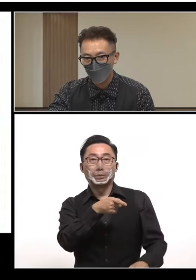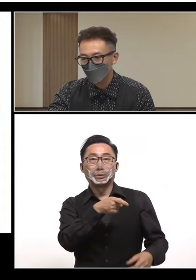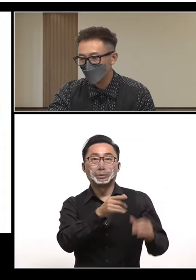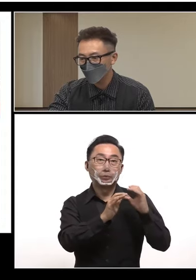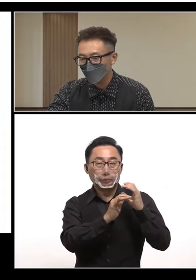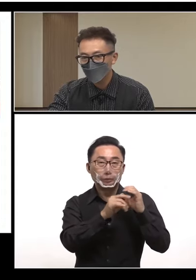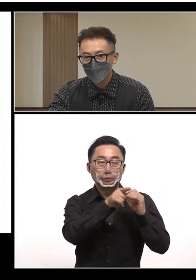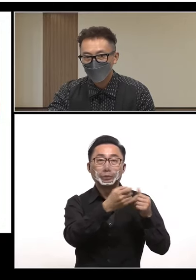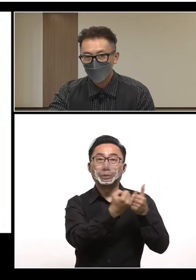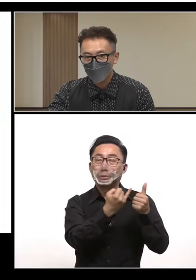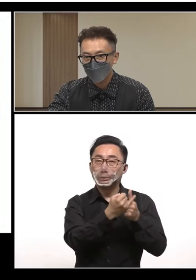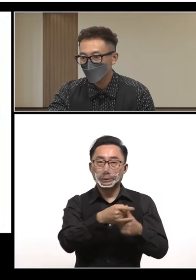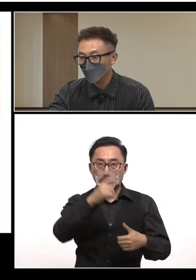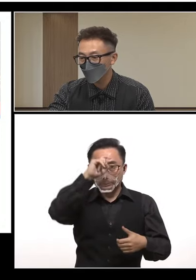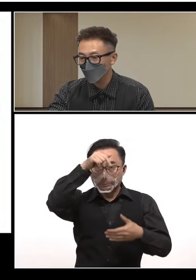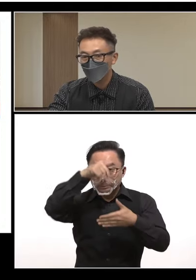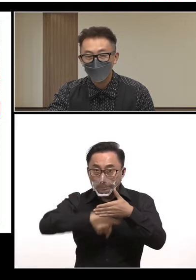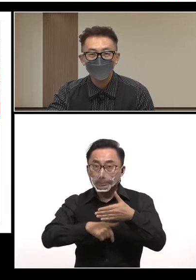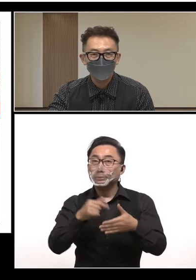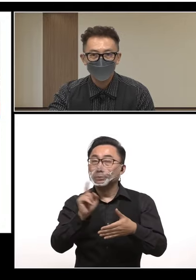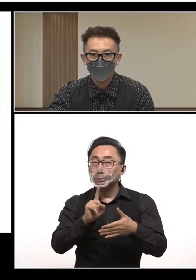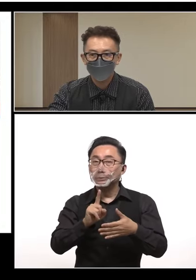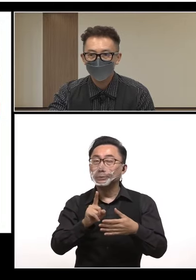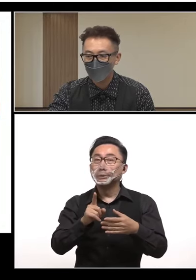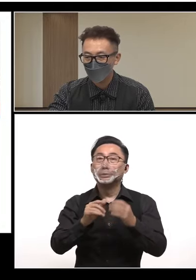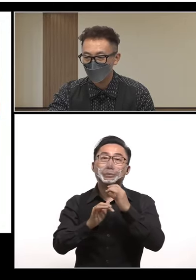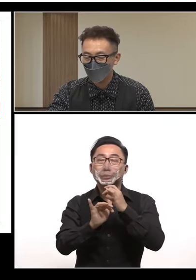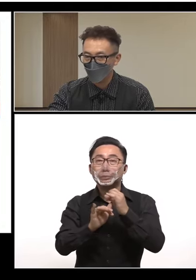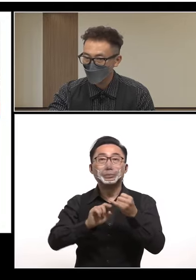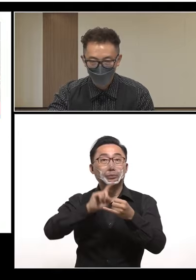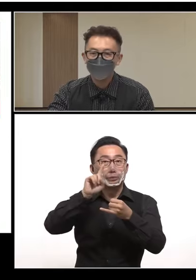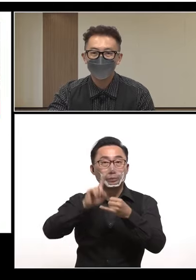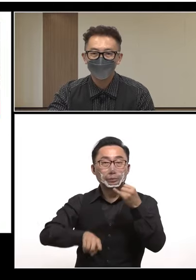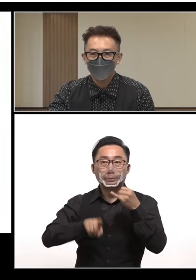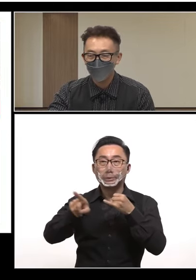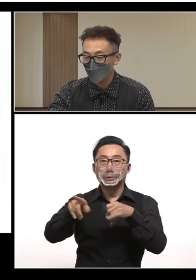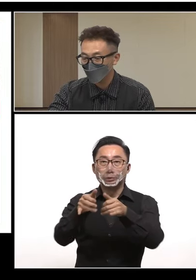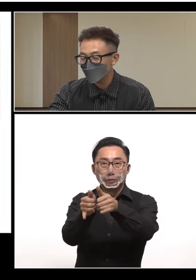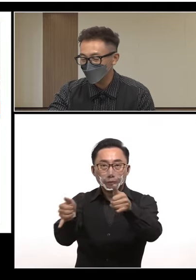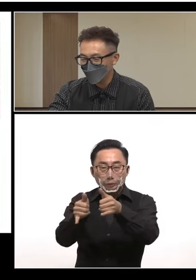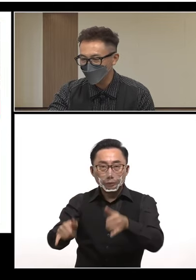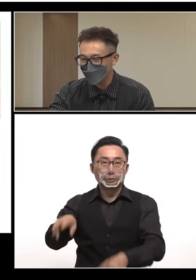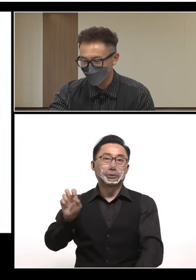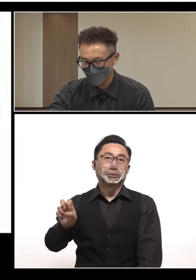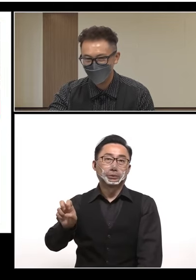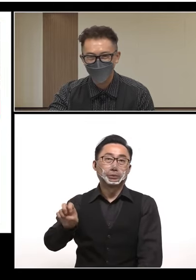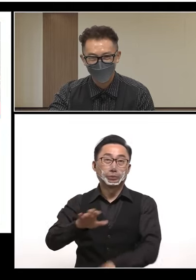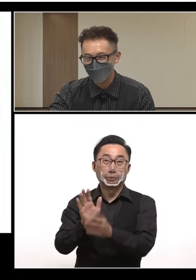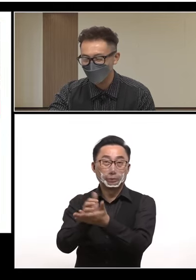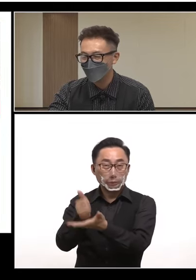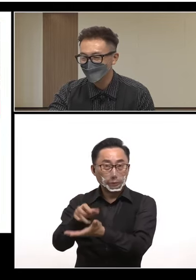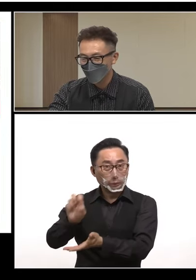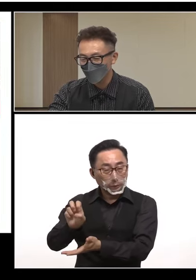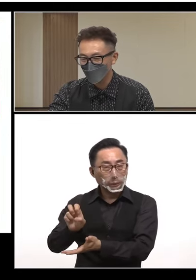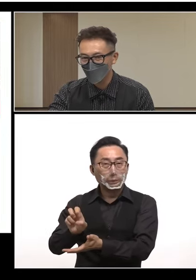難忘。因為去到音樂會完結咧，都係冇人走嘅。好少有嘅呢個情況